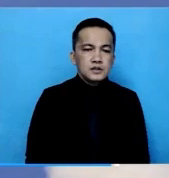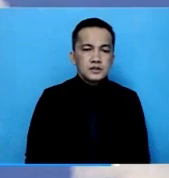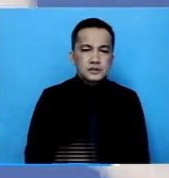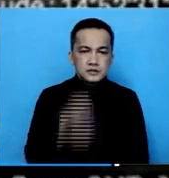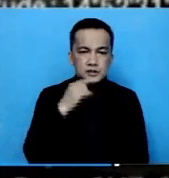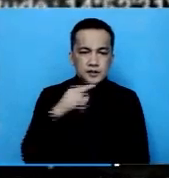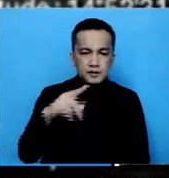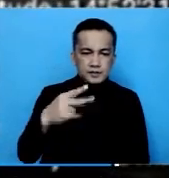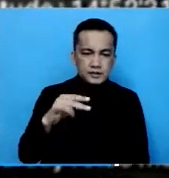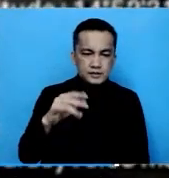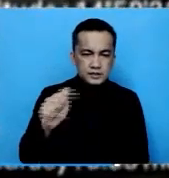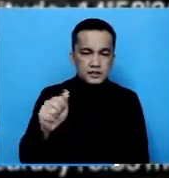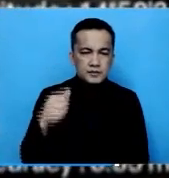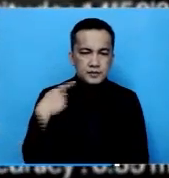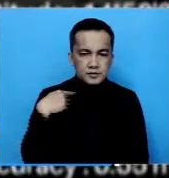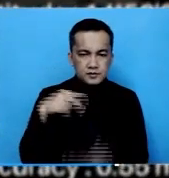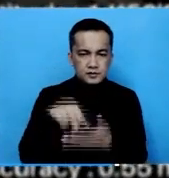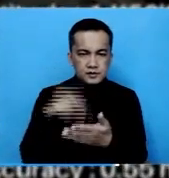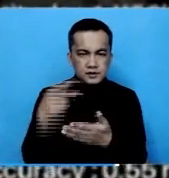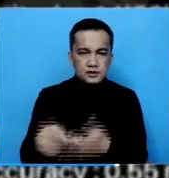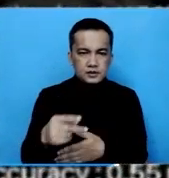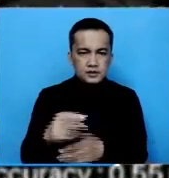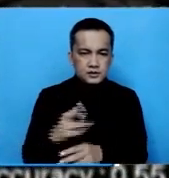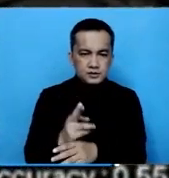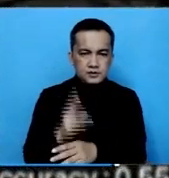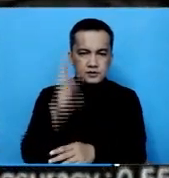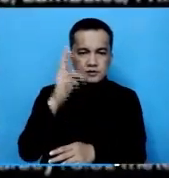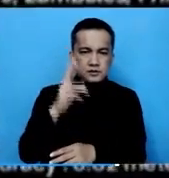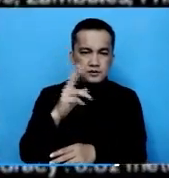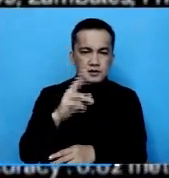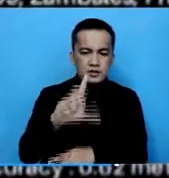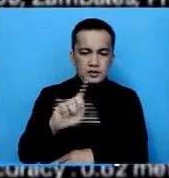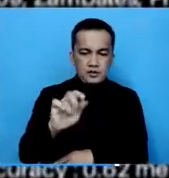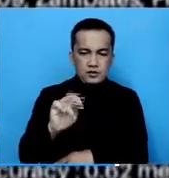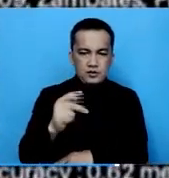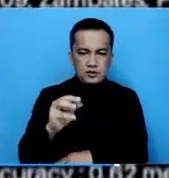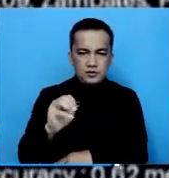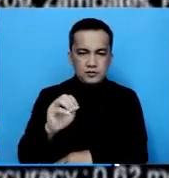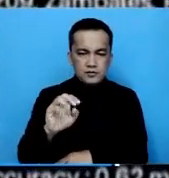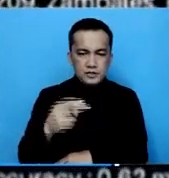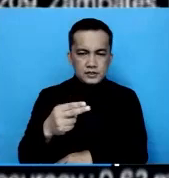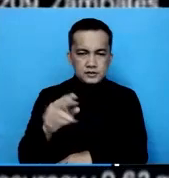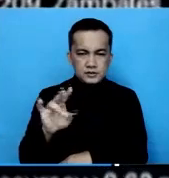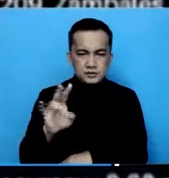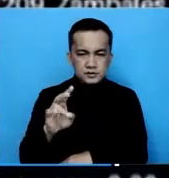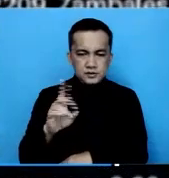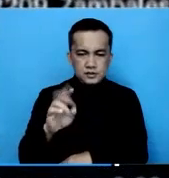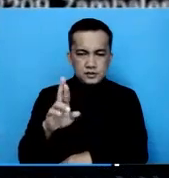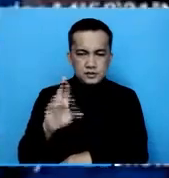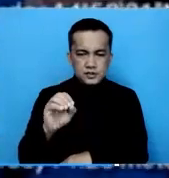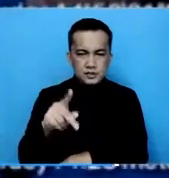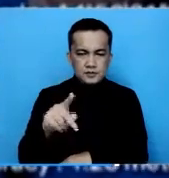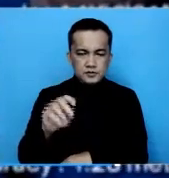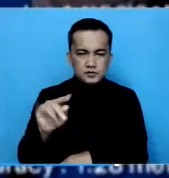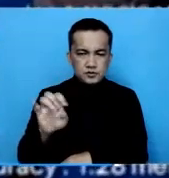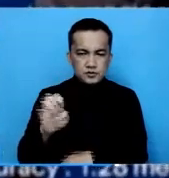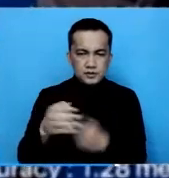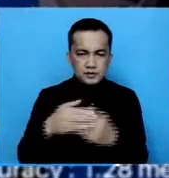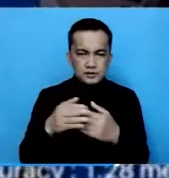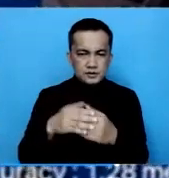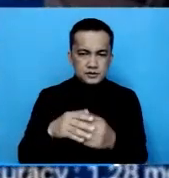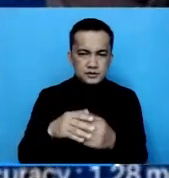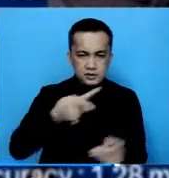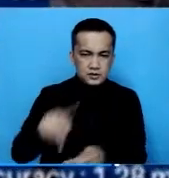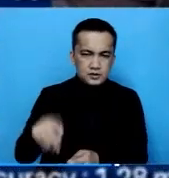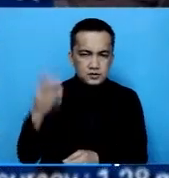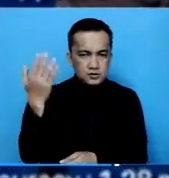PhilSA na may bumagsak ng rocket debris mula sa Long March 7B sa drop zone malapit sa Palawan. Noong